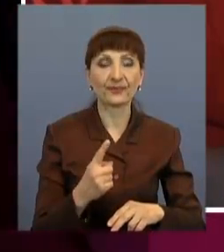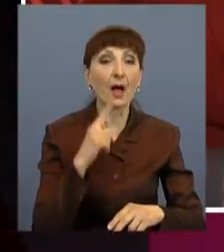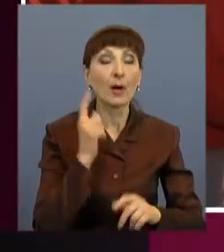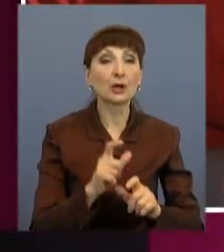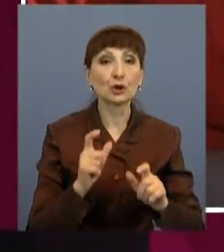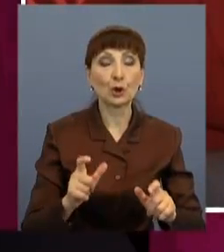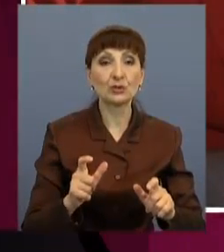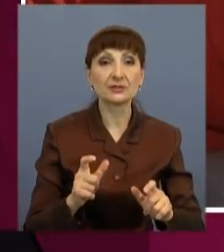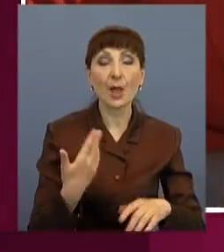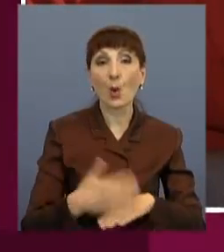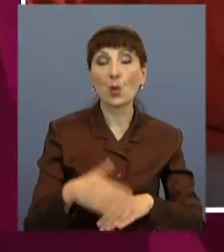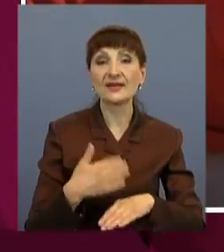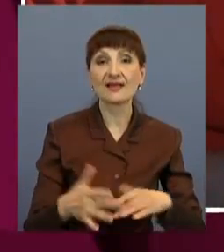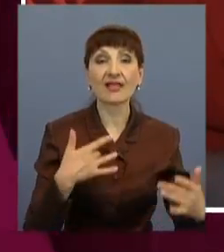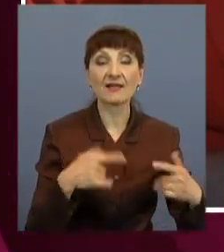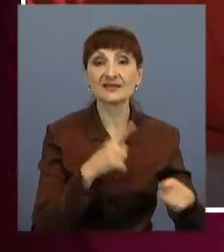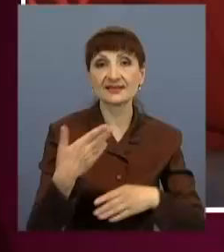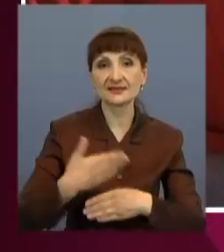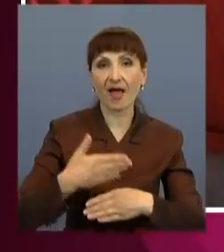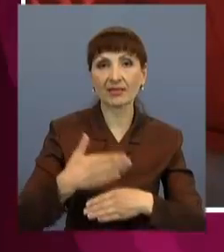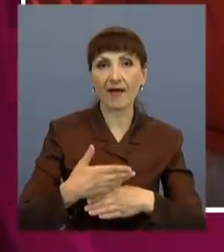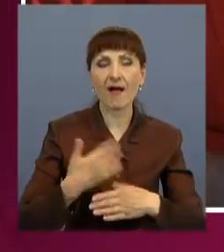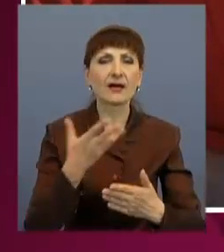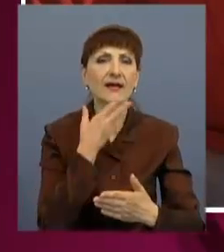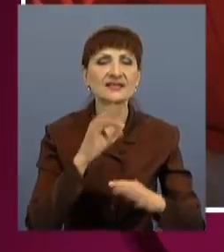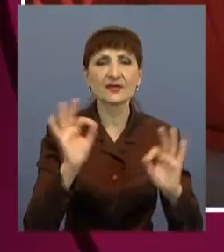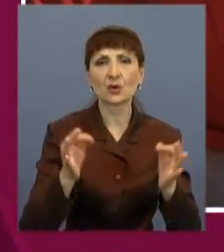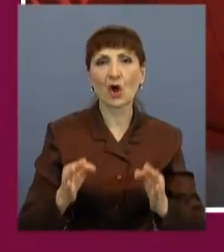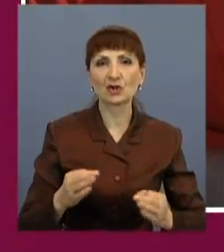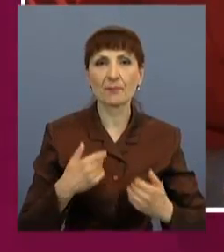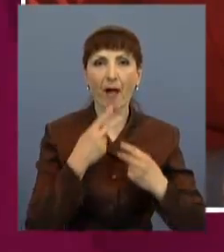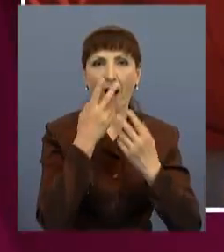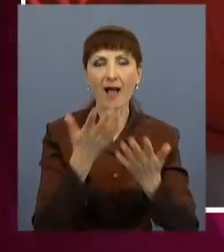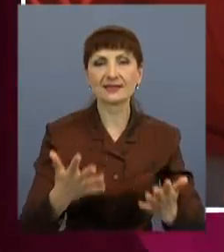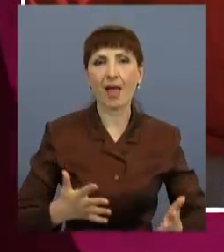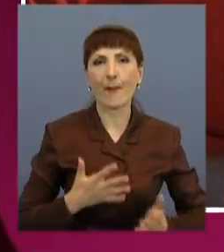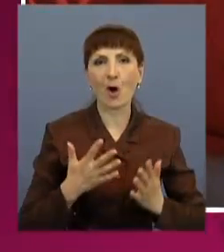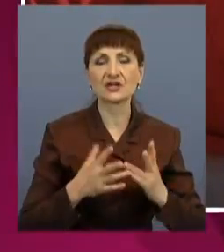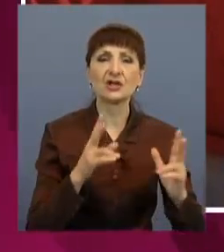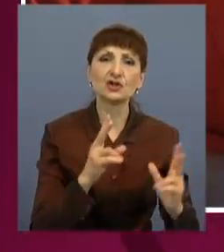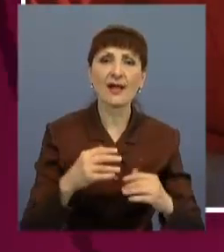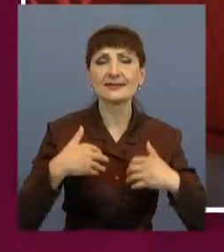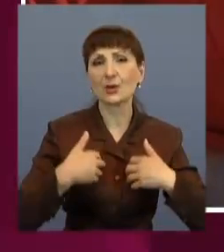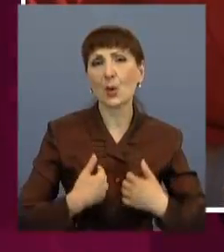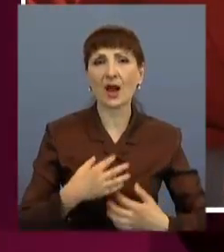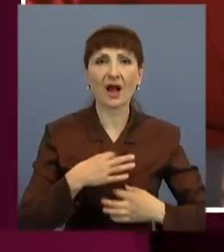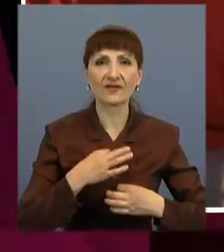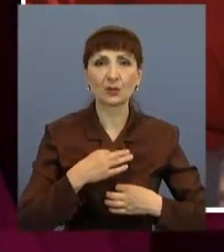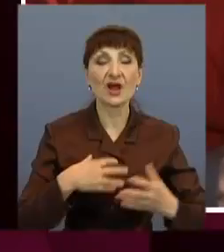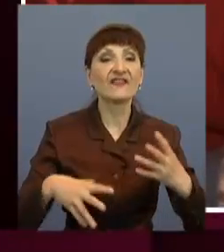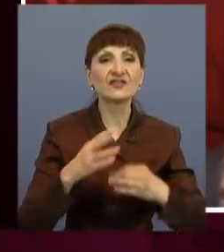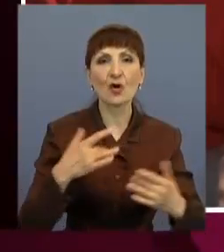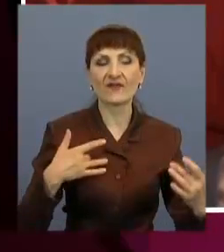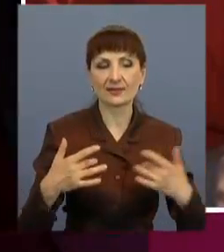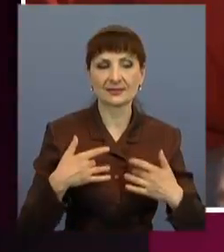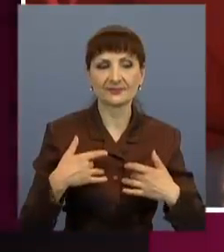люди переносят уличные танцы на сцену, делая их художественным выражением эмоций. Тут и счастье, горе, и равнодушие общества. Все в